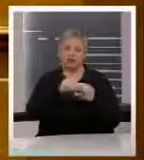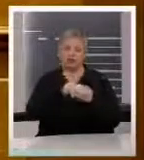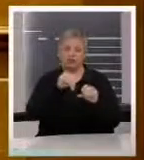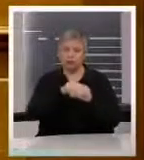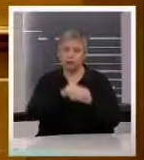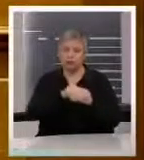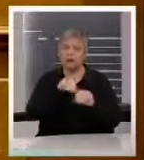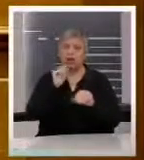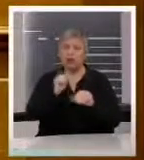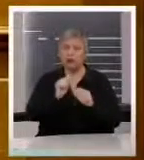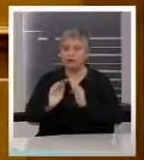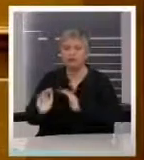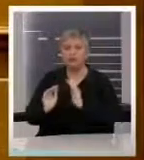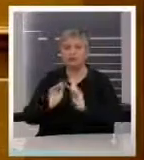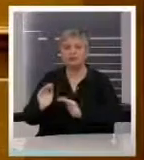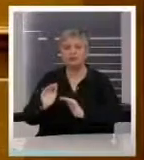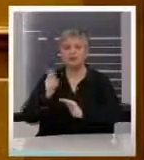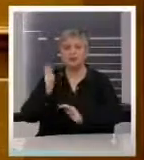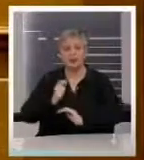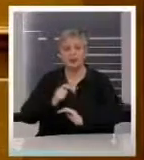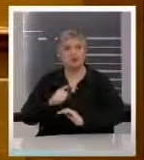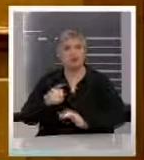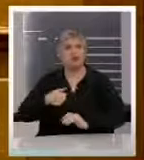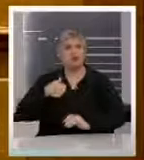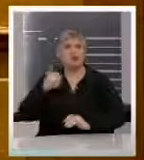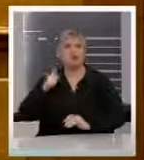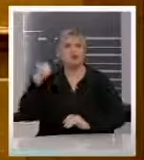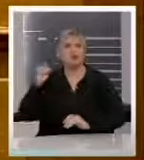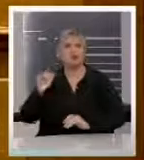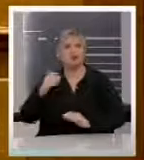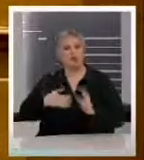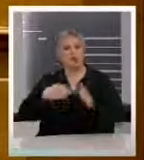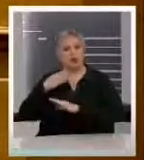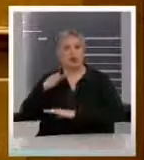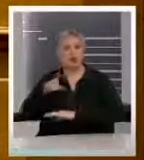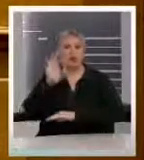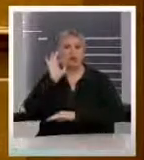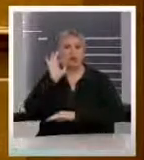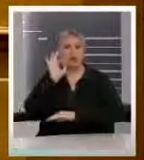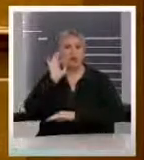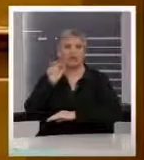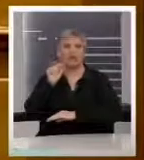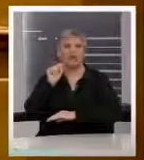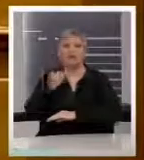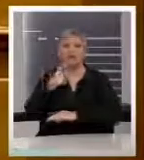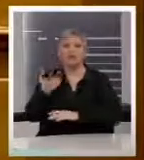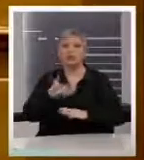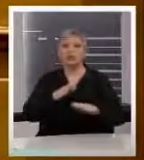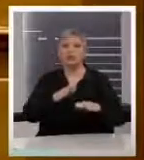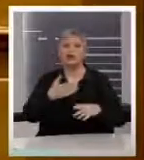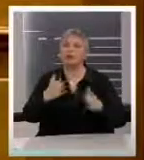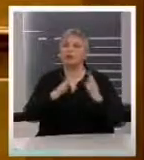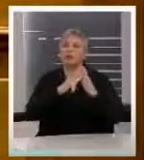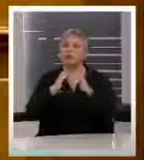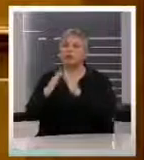τους. Εκμεταλλευόμενος δεν την προχθεσινή μου παρουσία στη Θεσσαλονίκη για τα εγκαίνια ενός ακόμη σύγχρονου συγκροτήματος στρατιωτικών